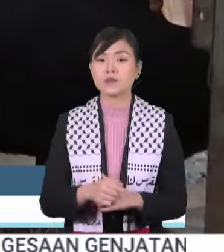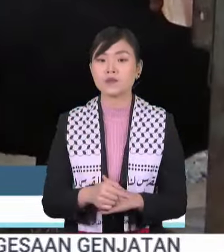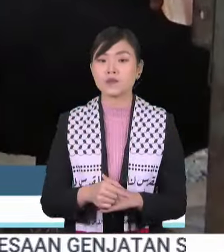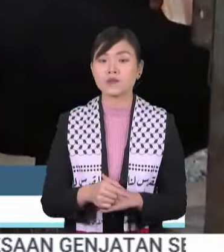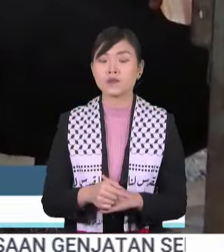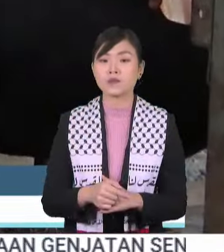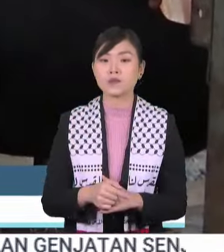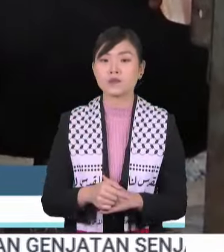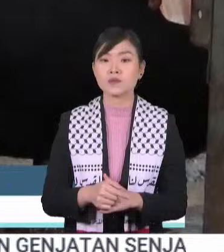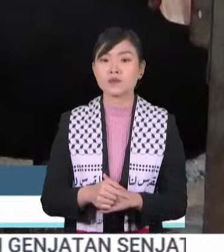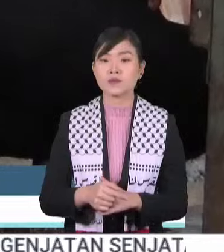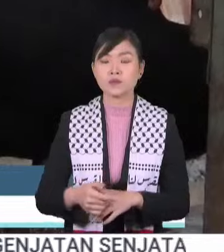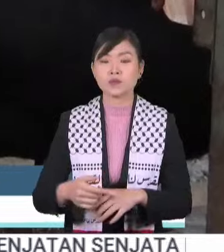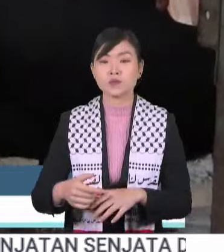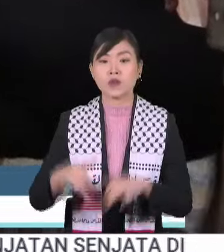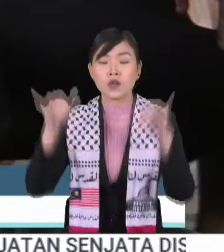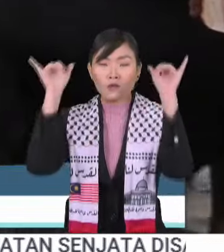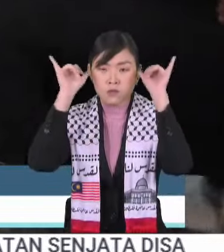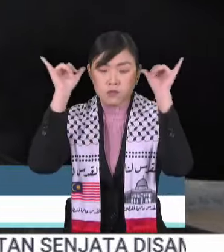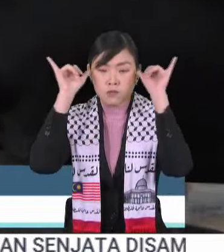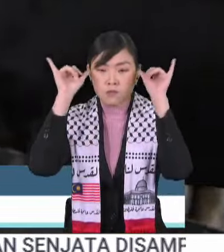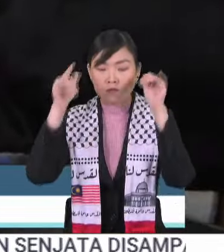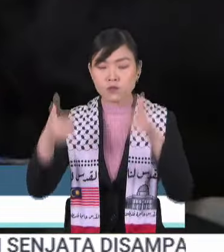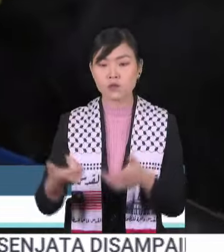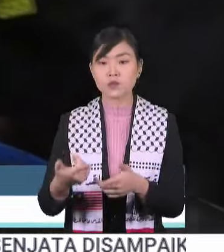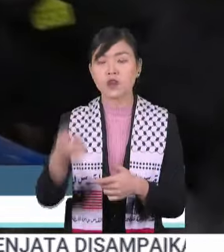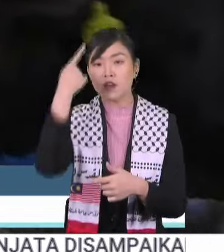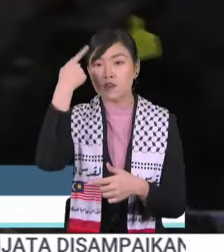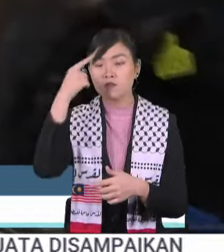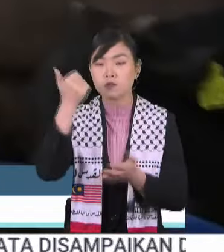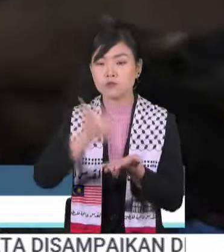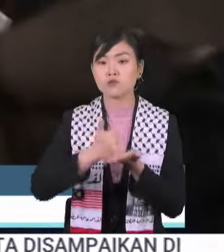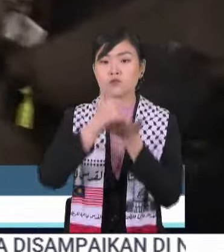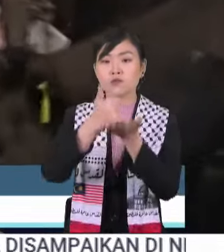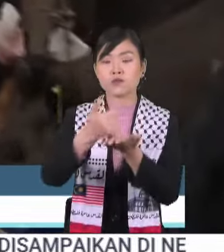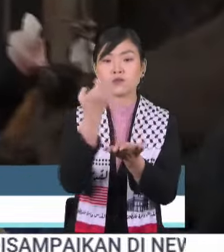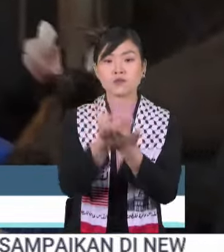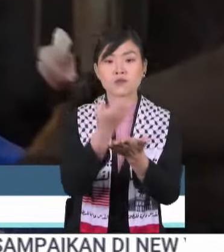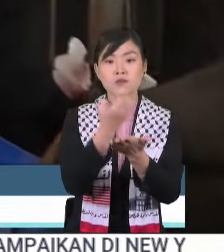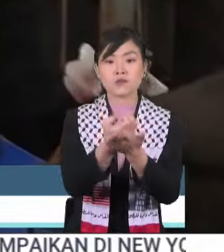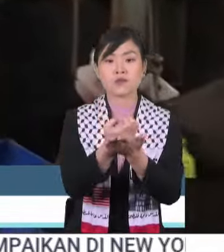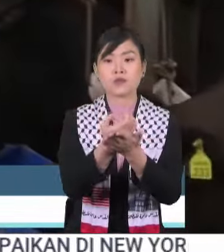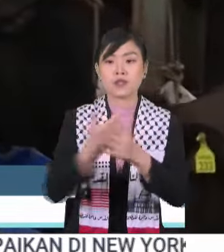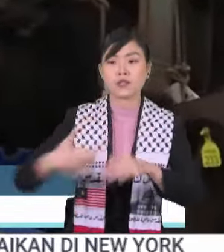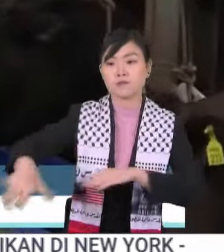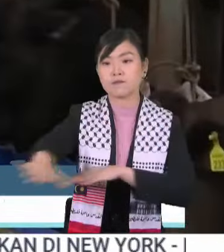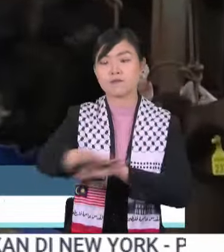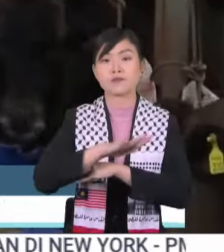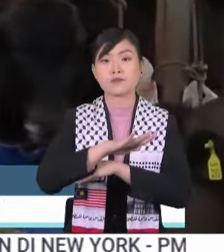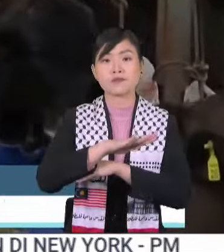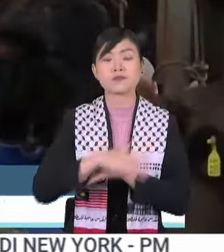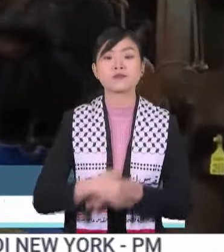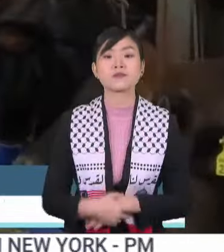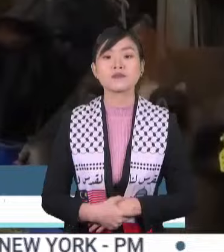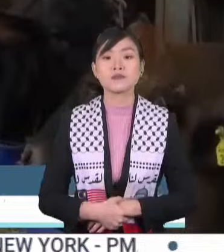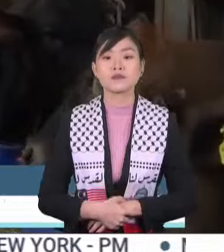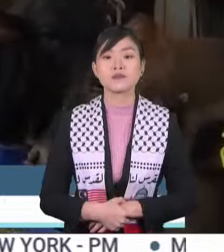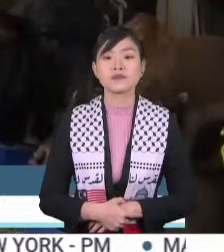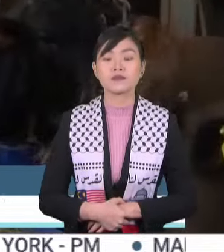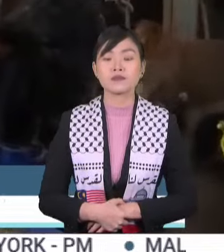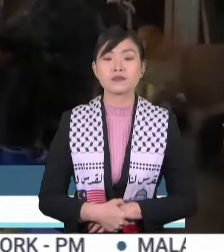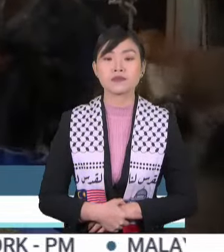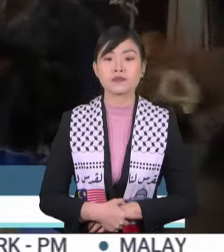asal menternak lembu bakar Kayangan itu adalah bagi membantu ekonomi penduduk kampung di kawasan tersebut